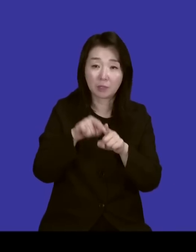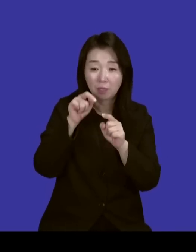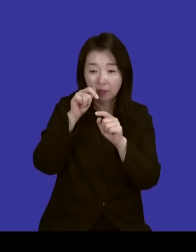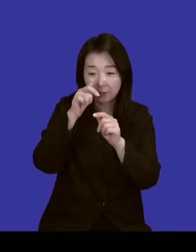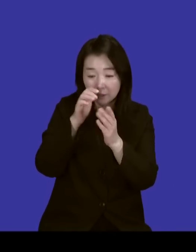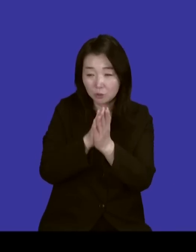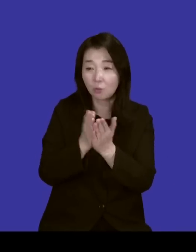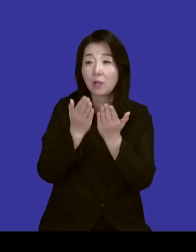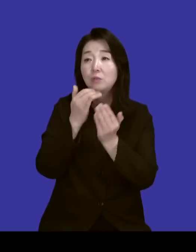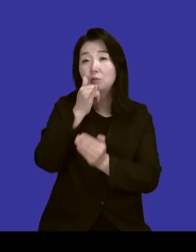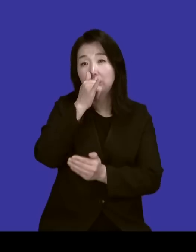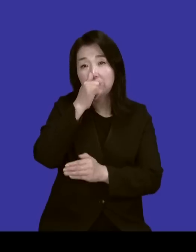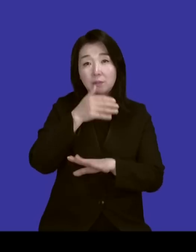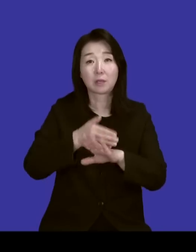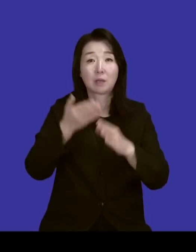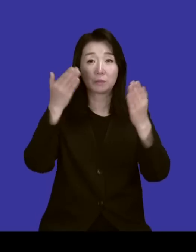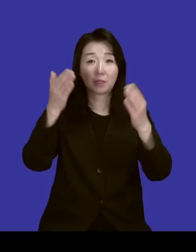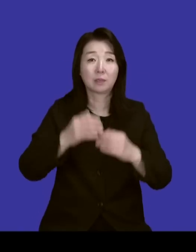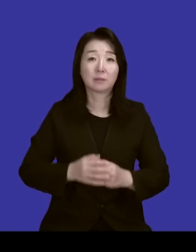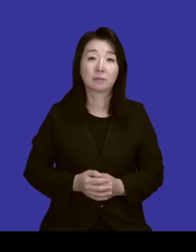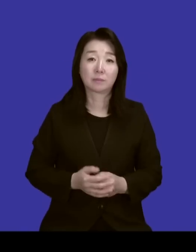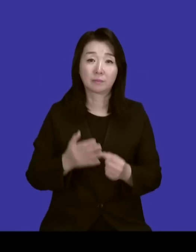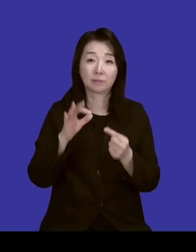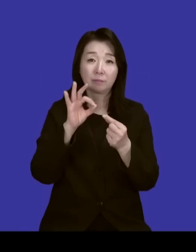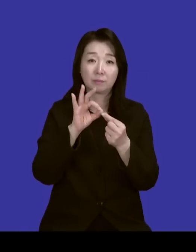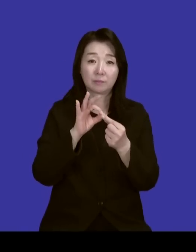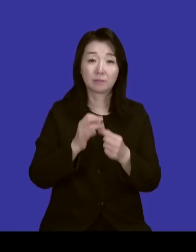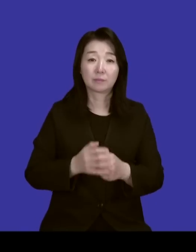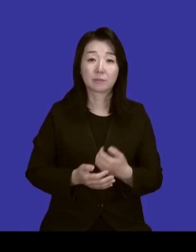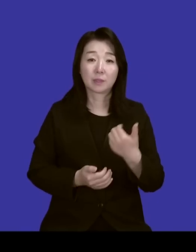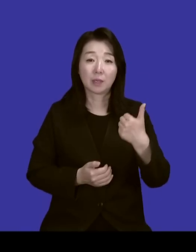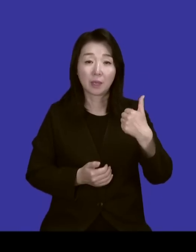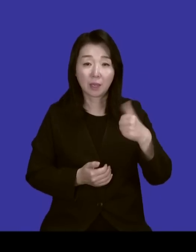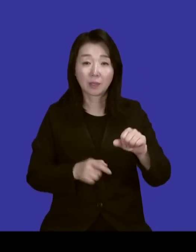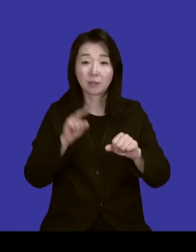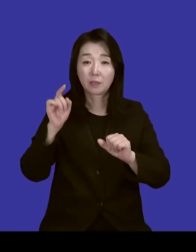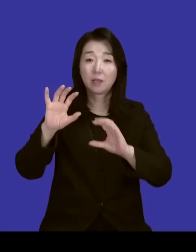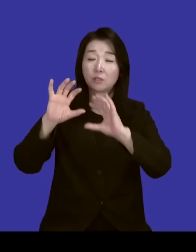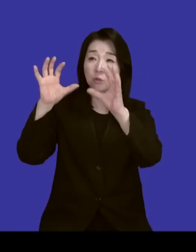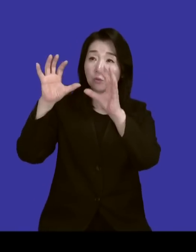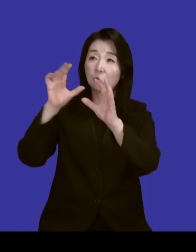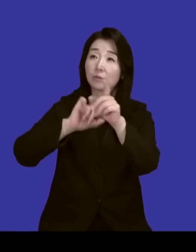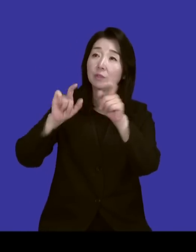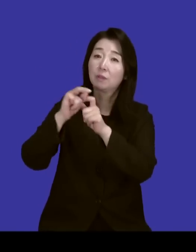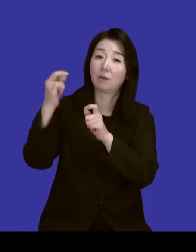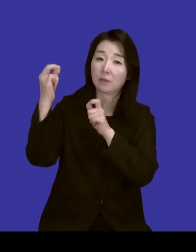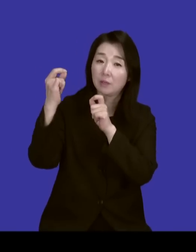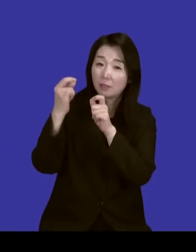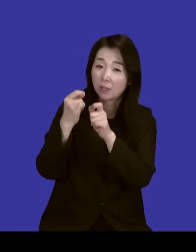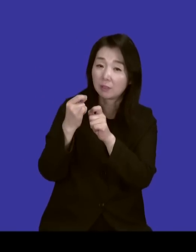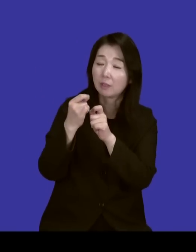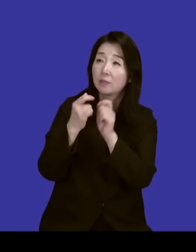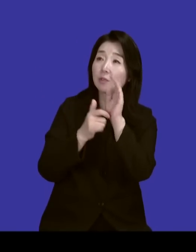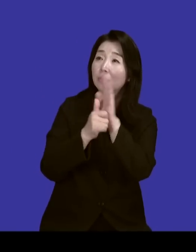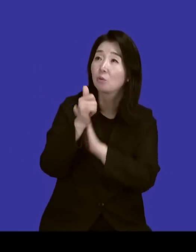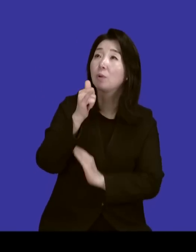감사합니다. 열 번째, 아들이 간 천국을 더